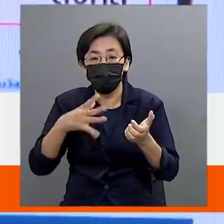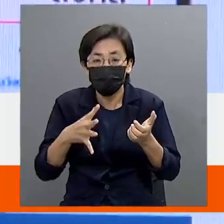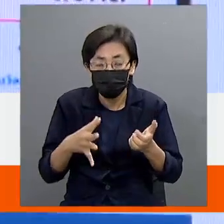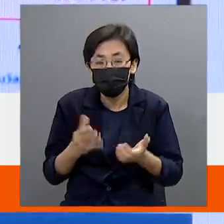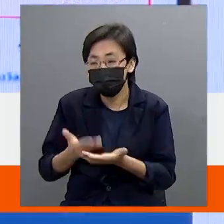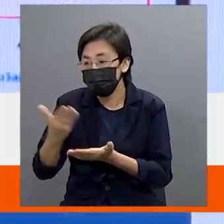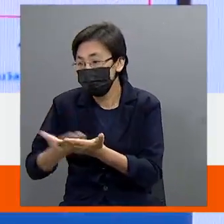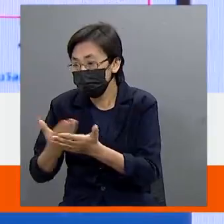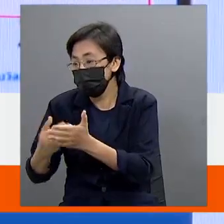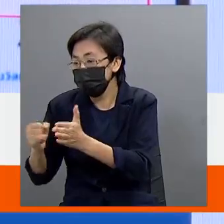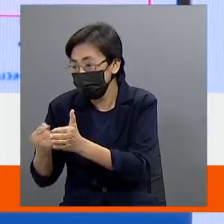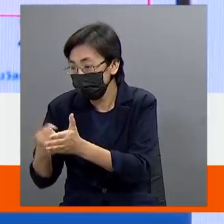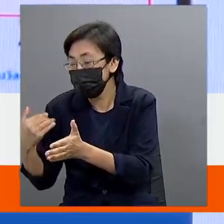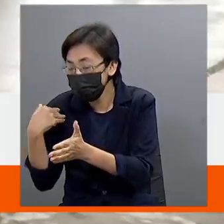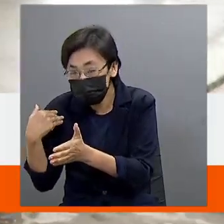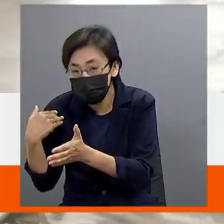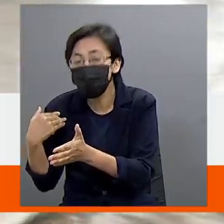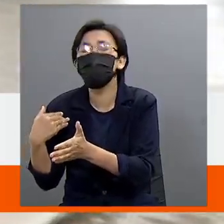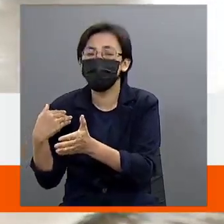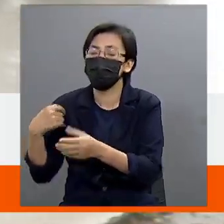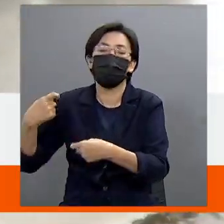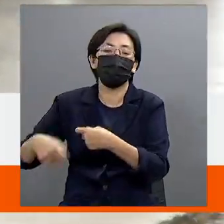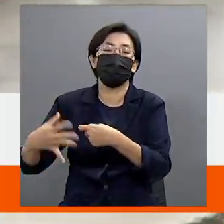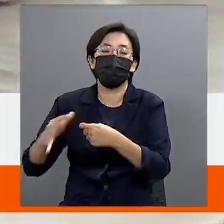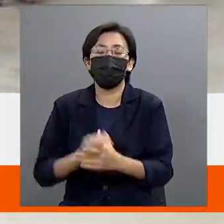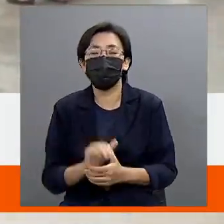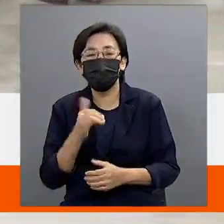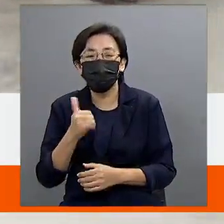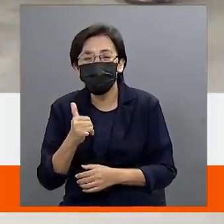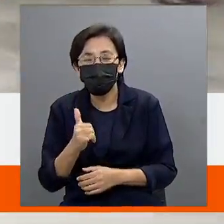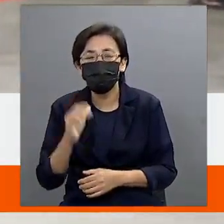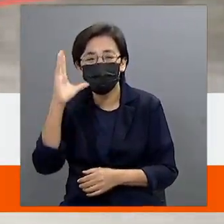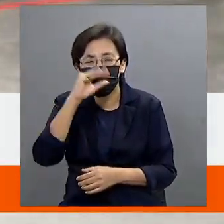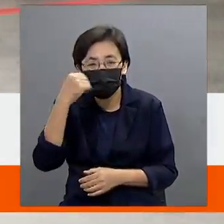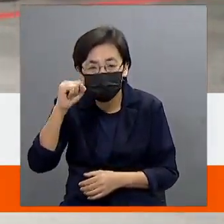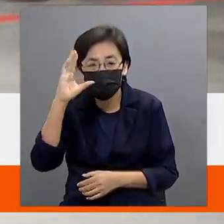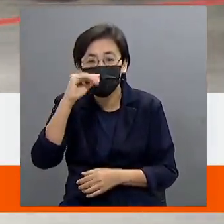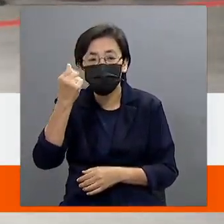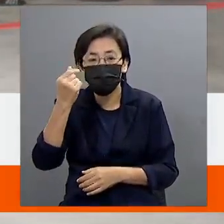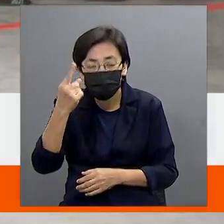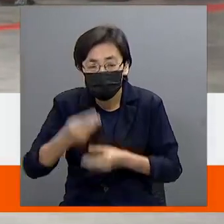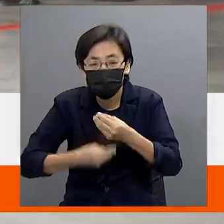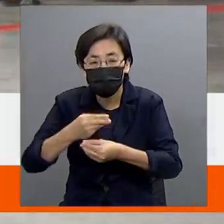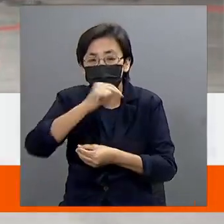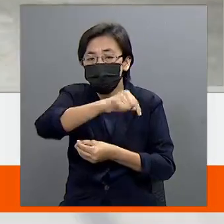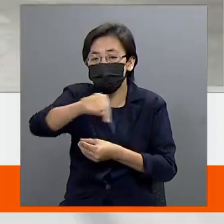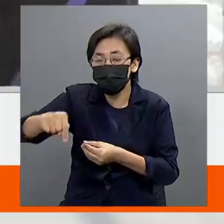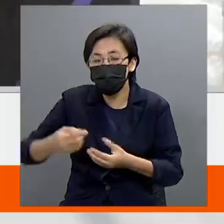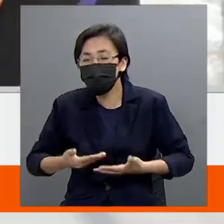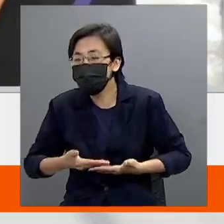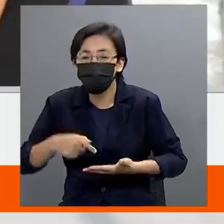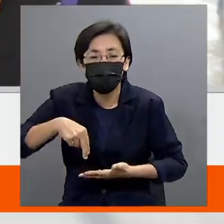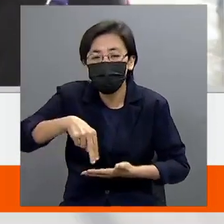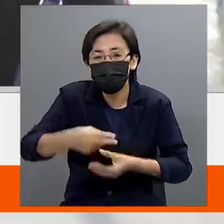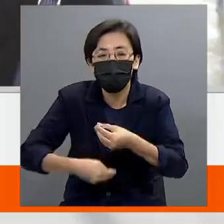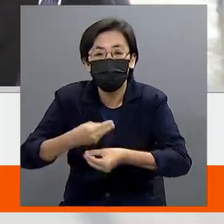ไม่ได้ยากอะไรนะครับเพราะบางทีสี่ทุ่มห้าทุ่มก็ยังมีขายอยู่นะครับเพราะเขาเลขขายไปทั่วเนี่ยนะฮะเพราะนั้นมันไม่น่าจะ